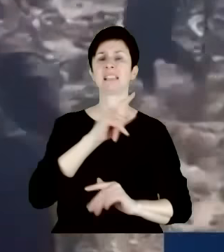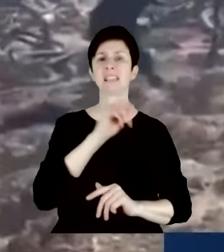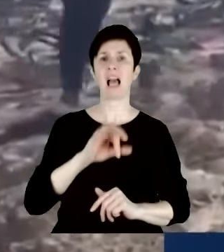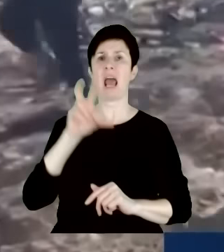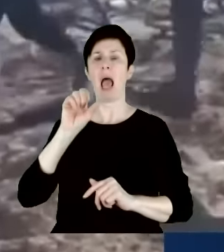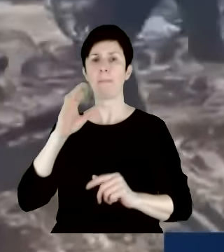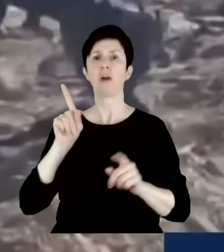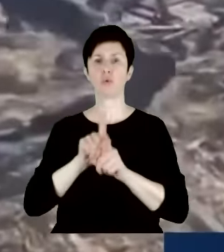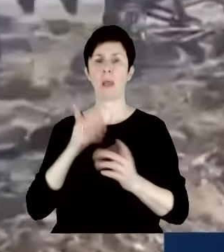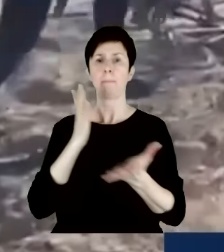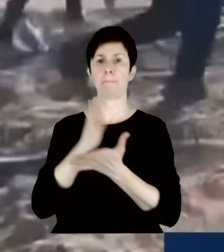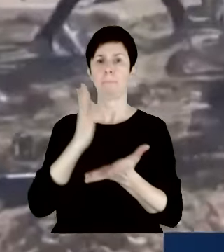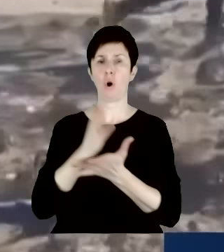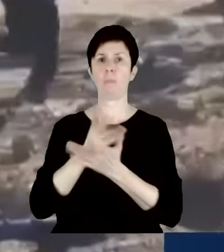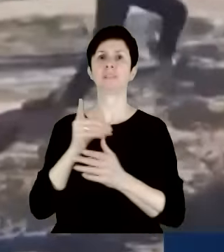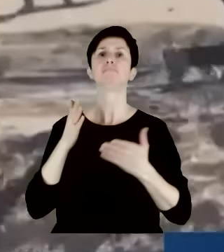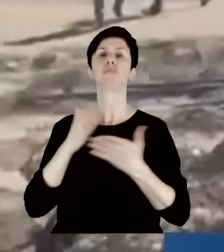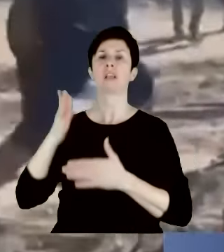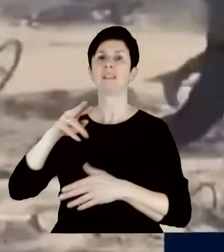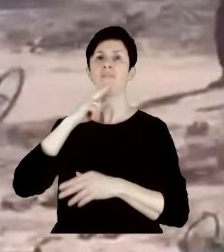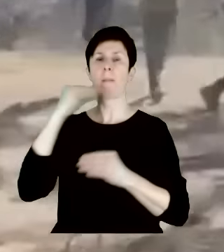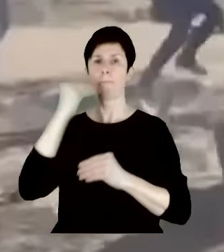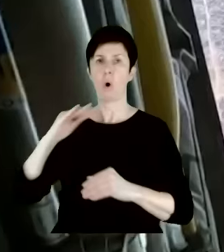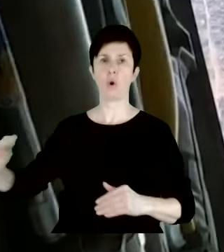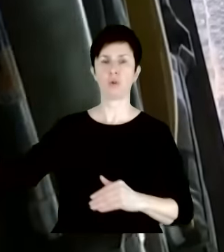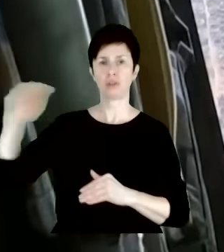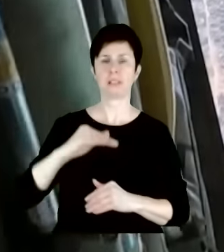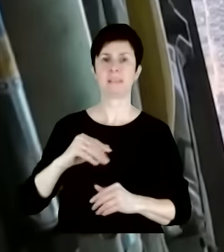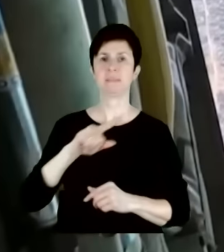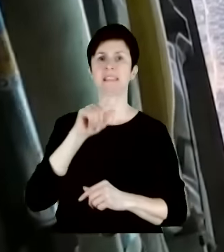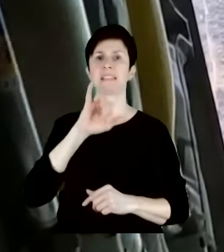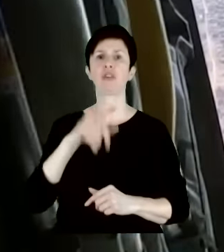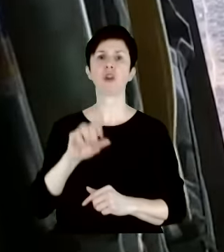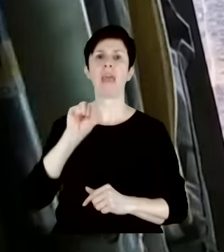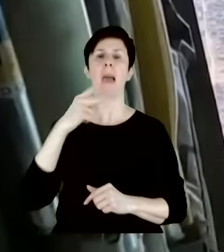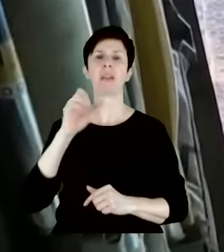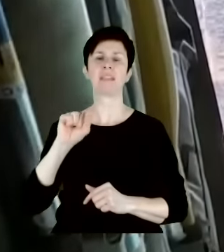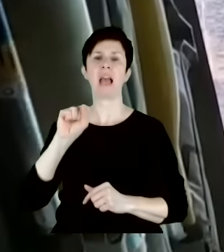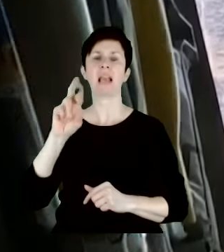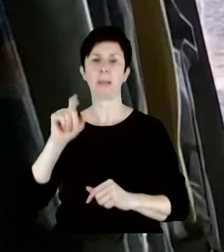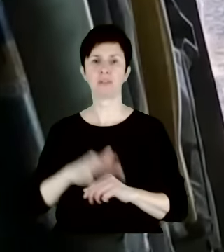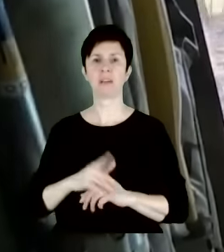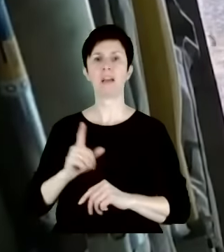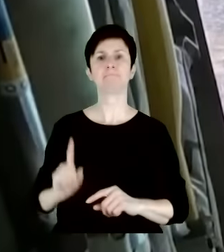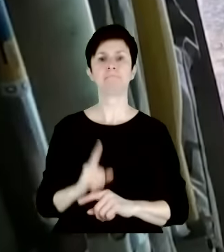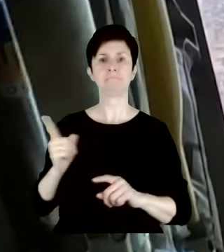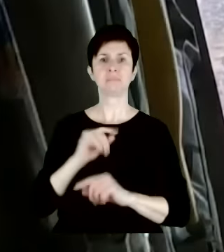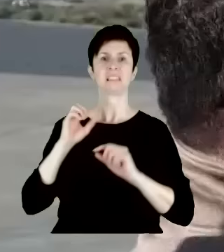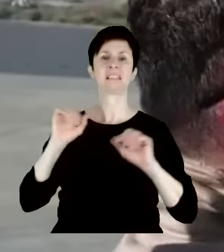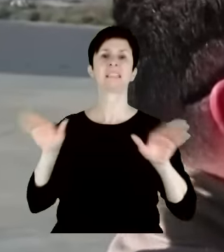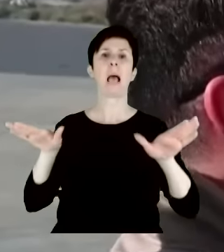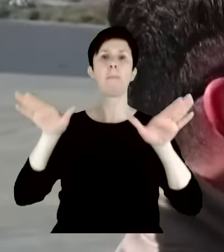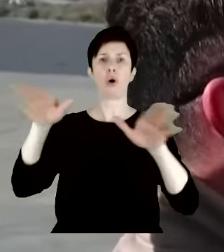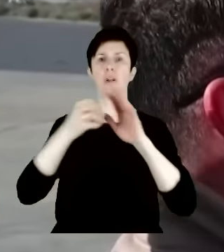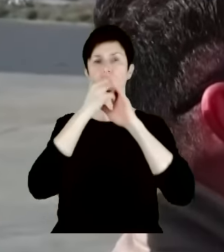humanitarna dociera do Strefy Gazy drogą morską. Przekazują ją Zjednoczone Emiraty Arabskie. Z kolei francuska armia wysyła racje żywnościowe z zrzutami z samolotów transportowych.